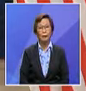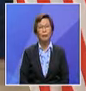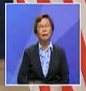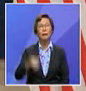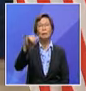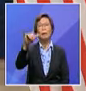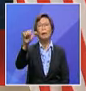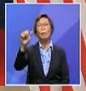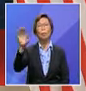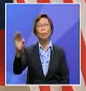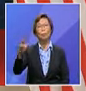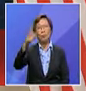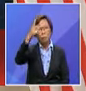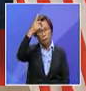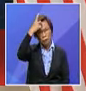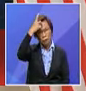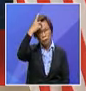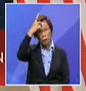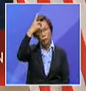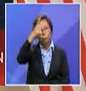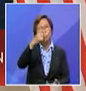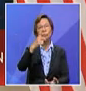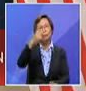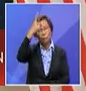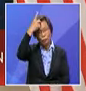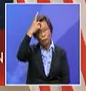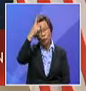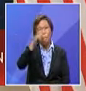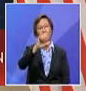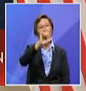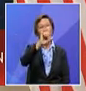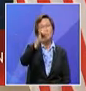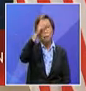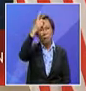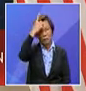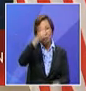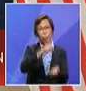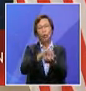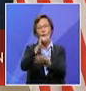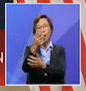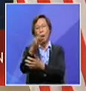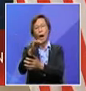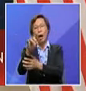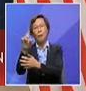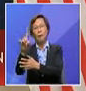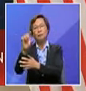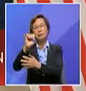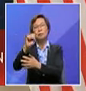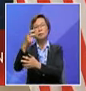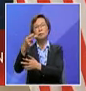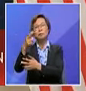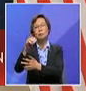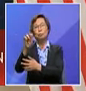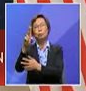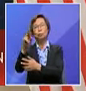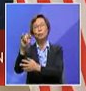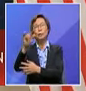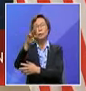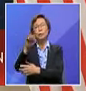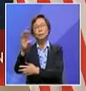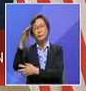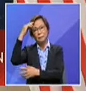Yang Amat Berhormat Dato' Sri Dr. Ahmad Samsuri bin Mokhtar, Menteri Besar Terengganu. Yang